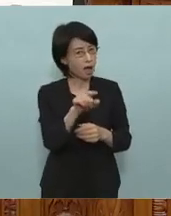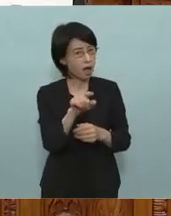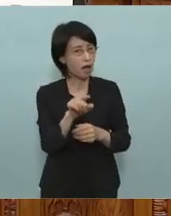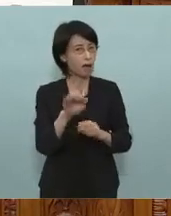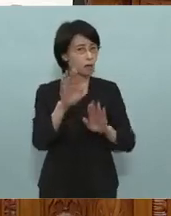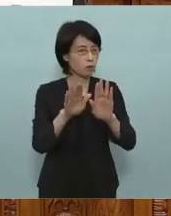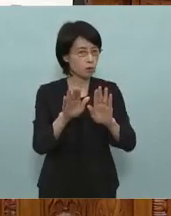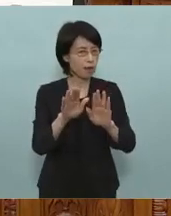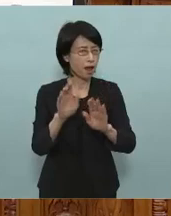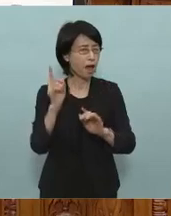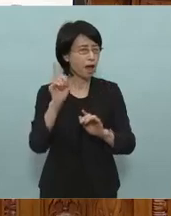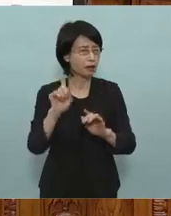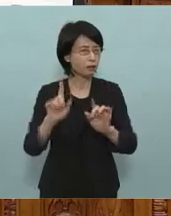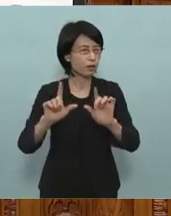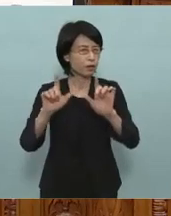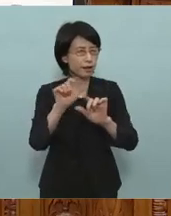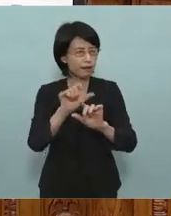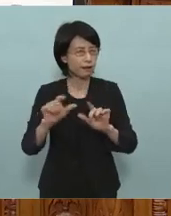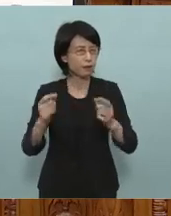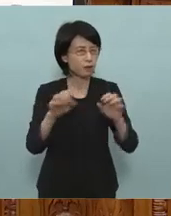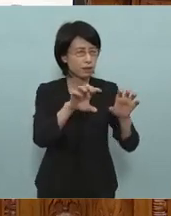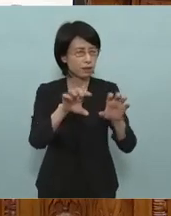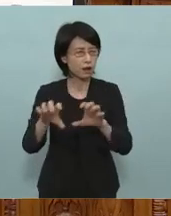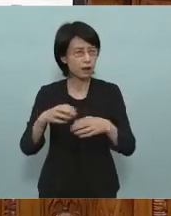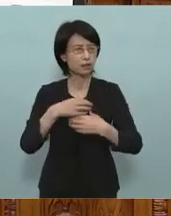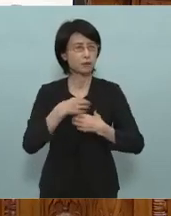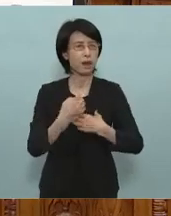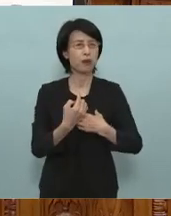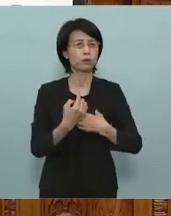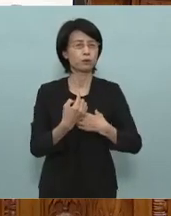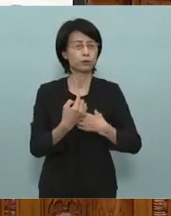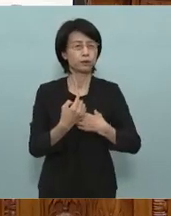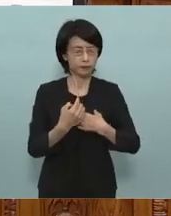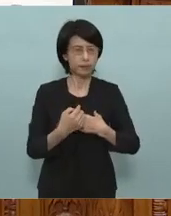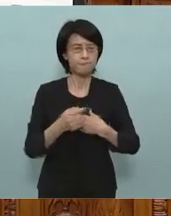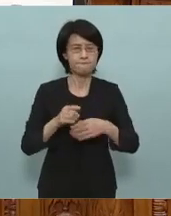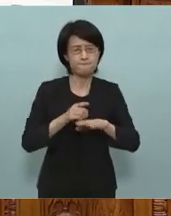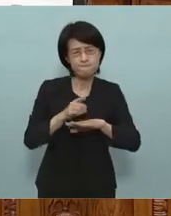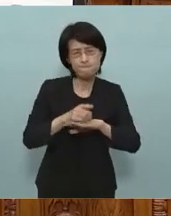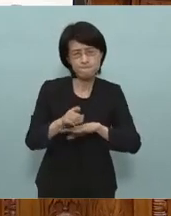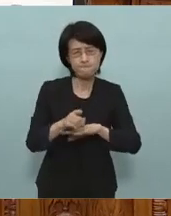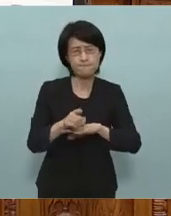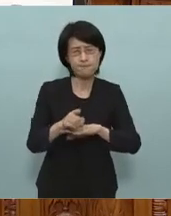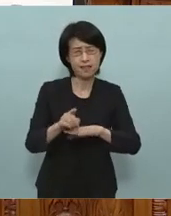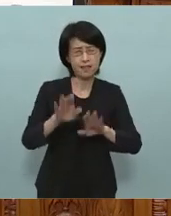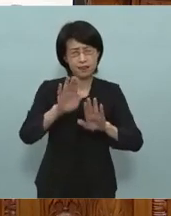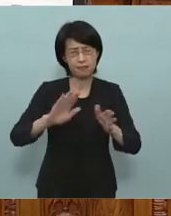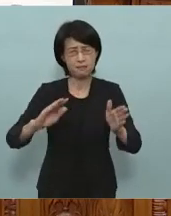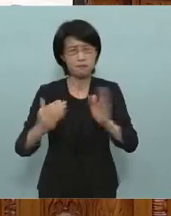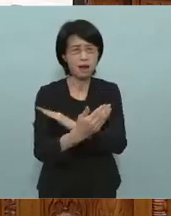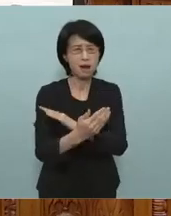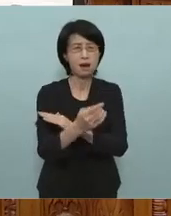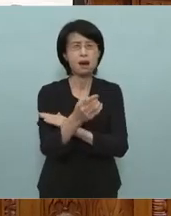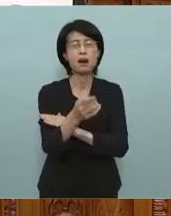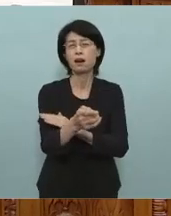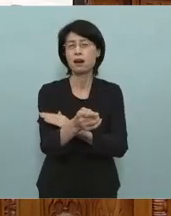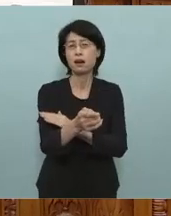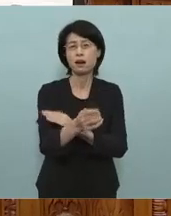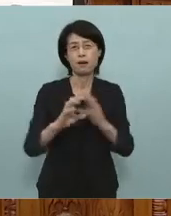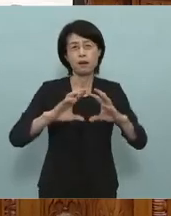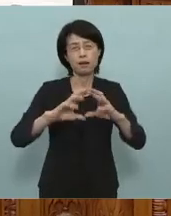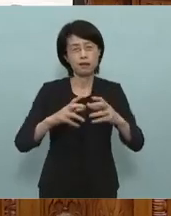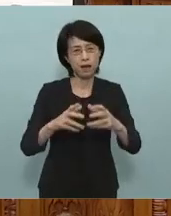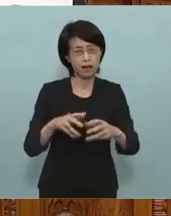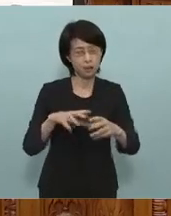かもしれないという強い危機感から力による一方的な現状変更の試みは世界の